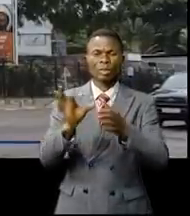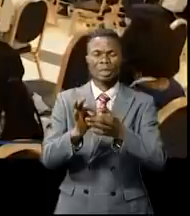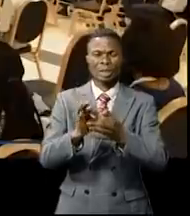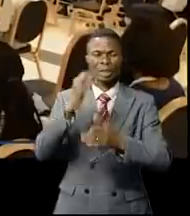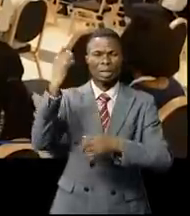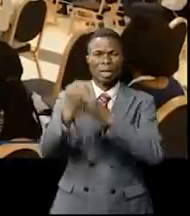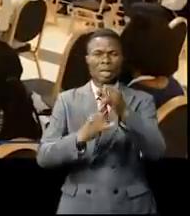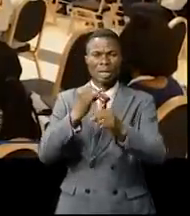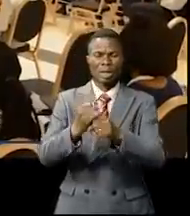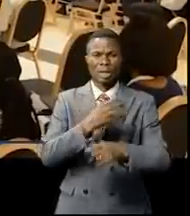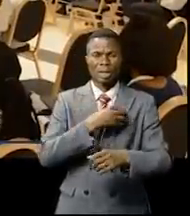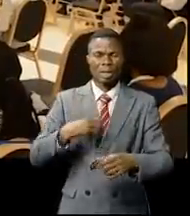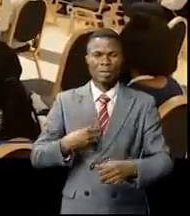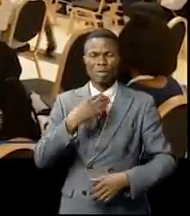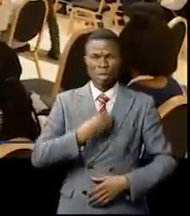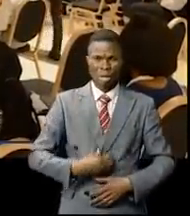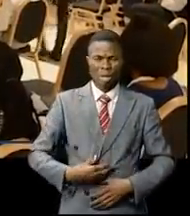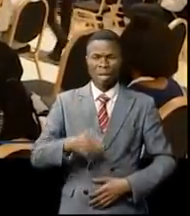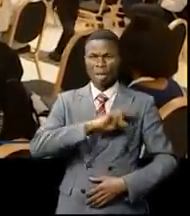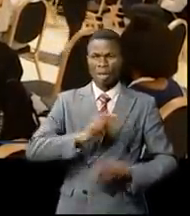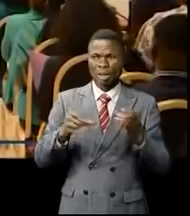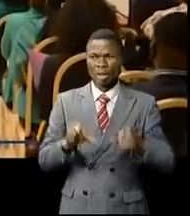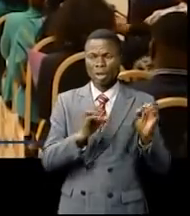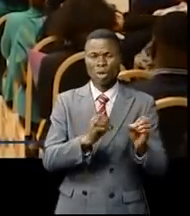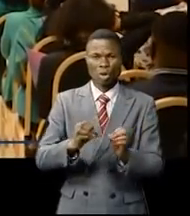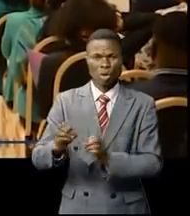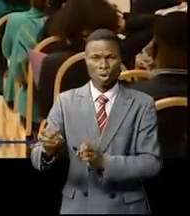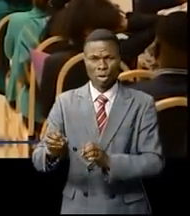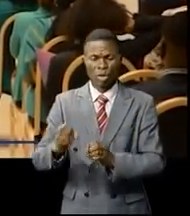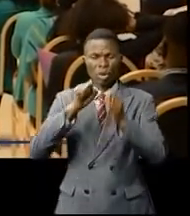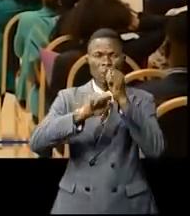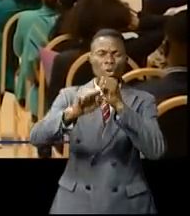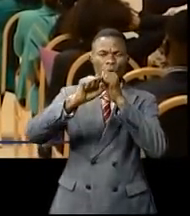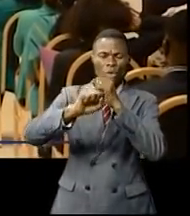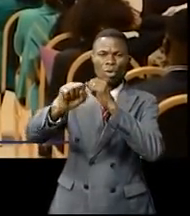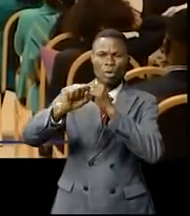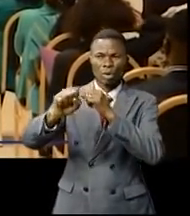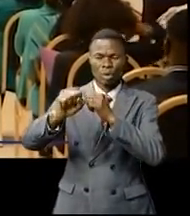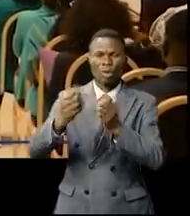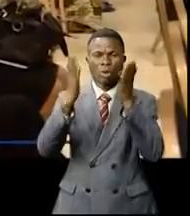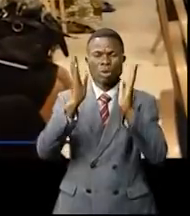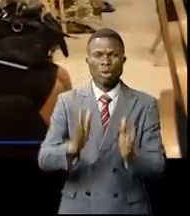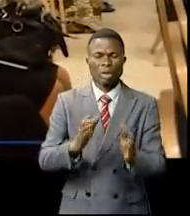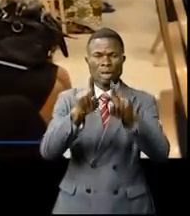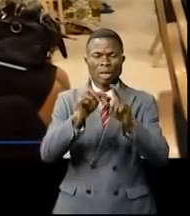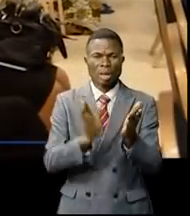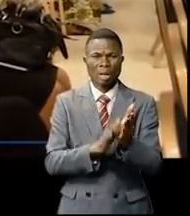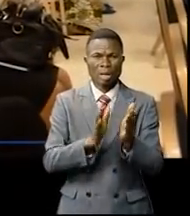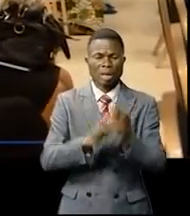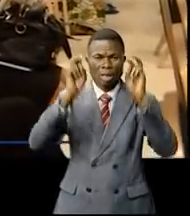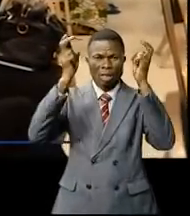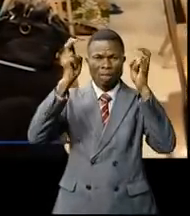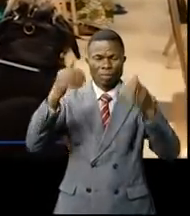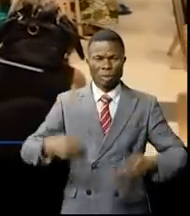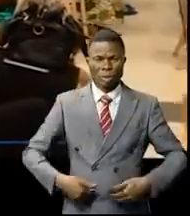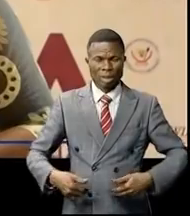avocates pour la rdc iphone sigle organise une campagne de sensibilisation estudiantine et scolaire placée sous le thème jeunesse